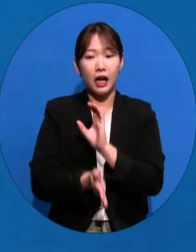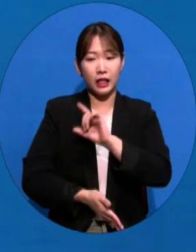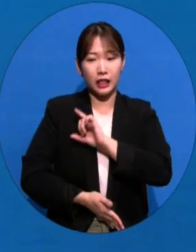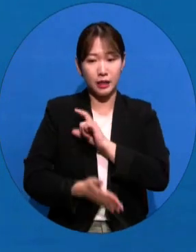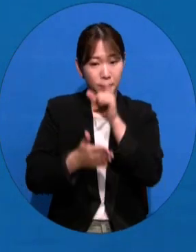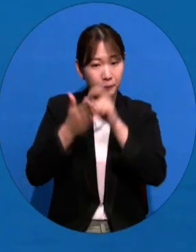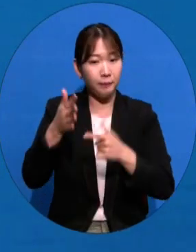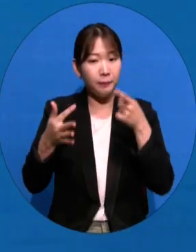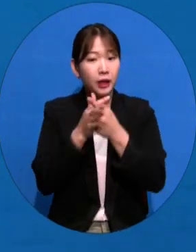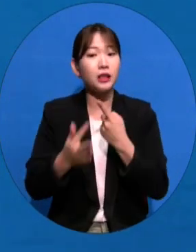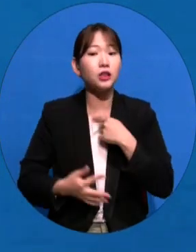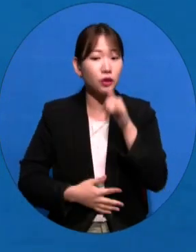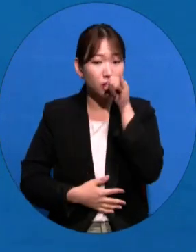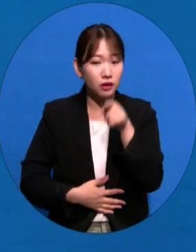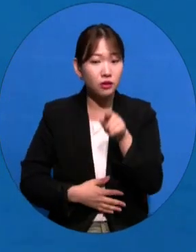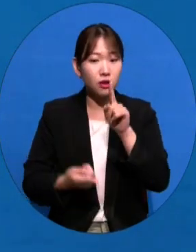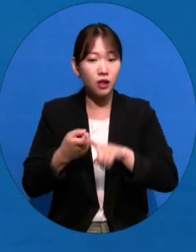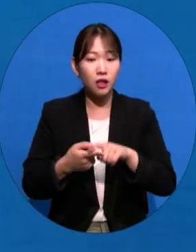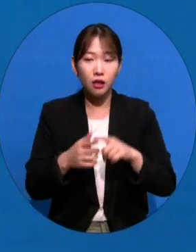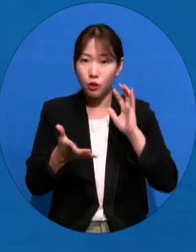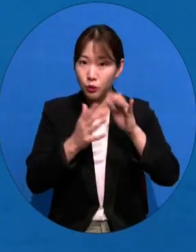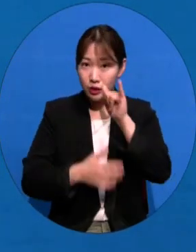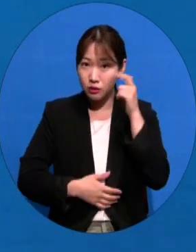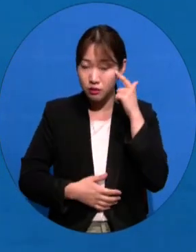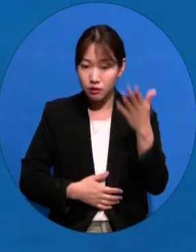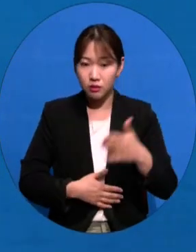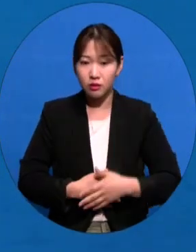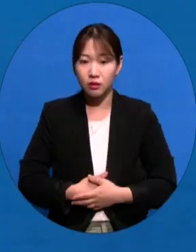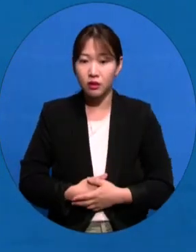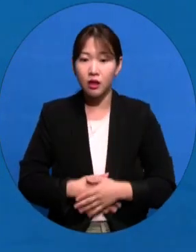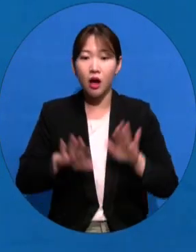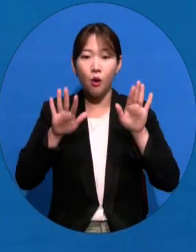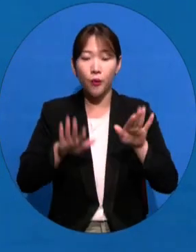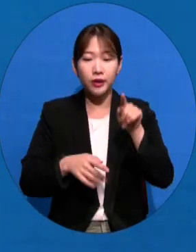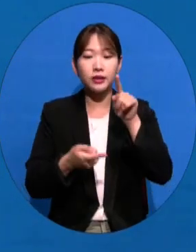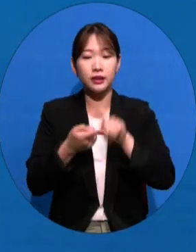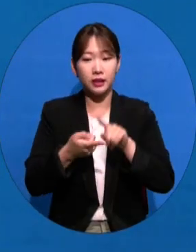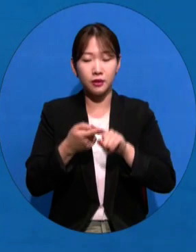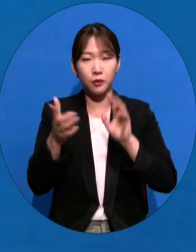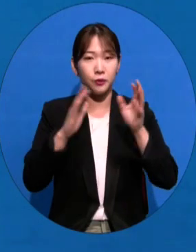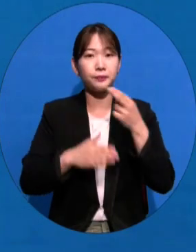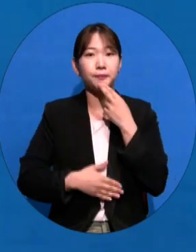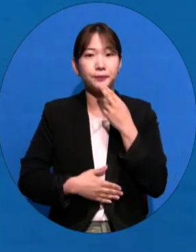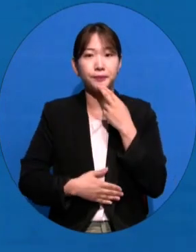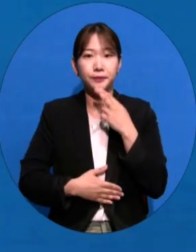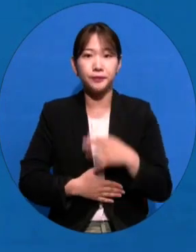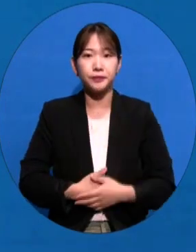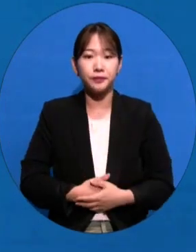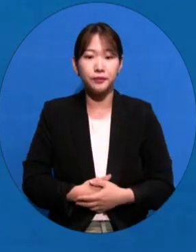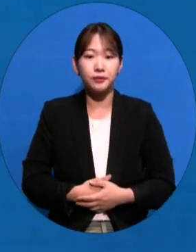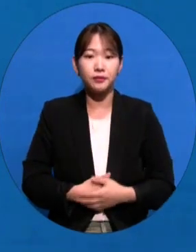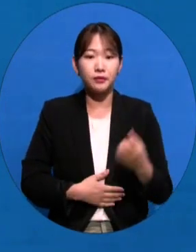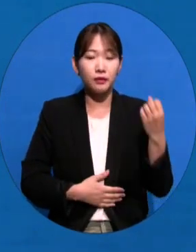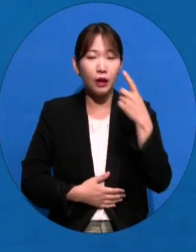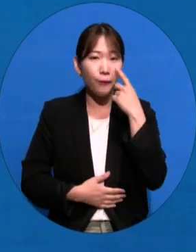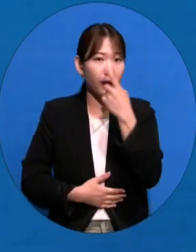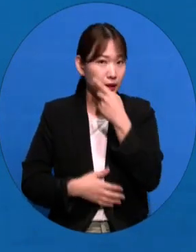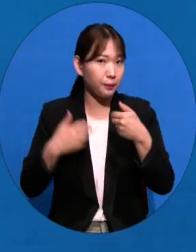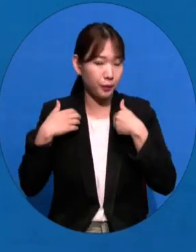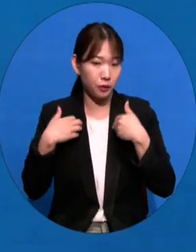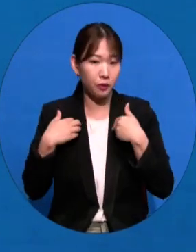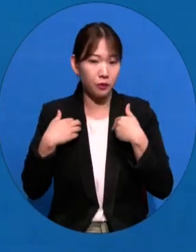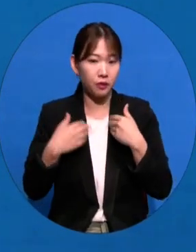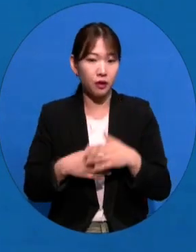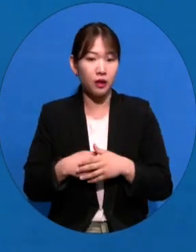유출은 사건이 있지 않습니까? 그거에 대해서 오늘 논의가 있었나요? 오늘은 그 부분에 대한 논의는 없었습니다. 그건 확인을 해봐야 되긴